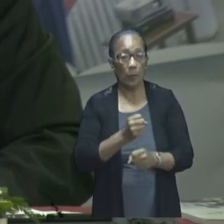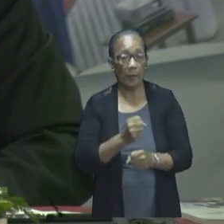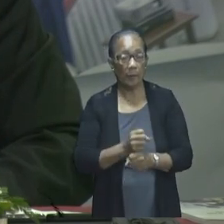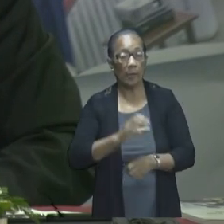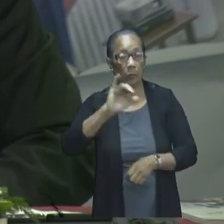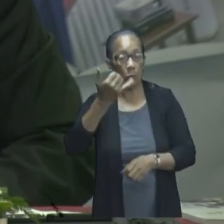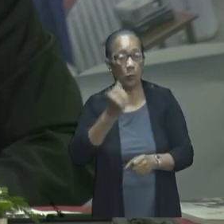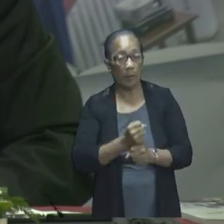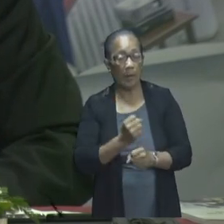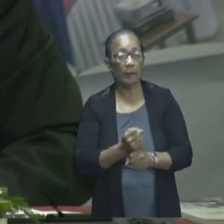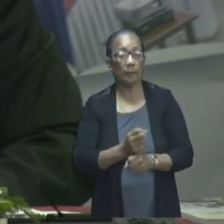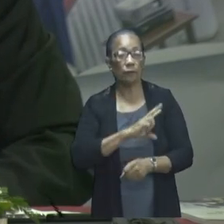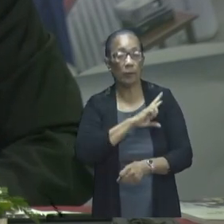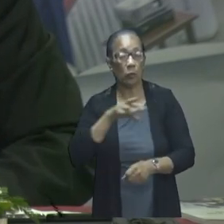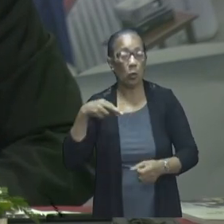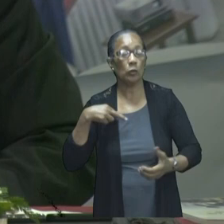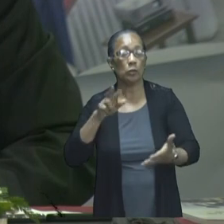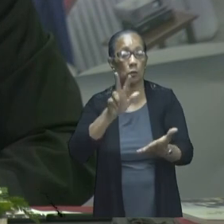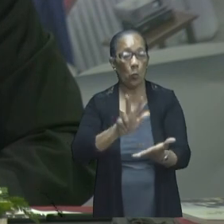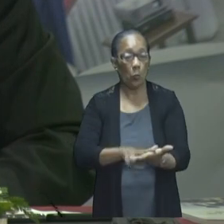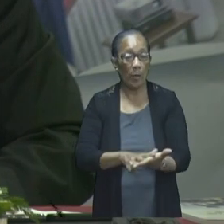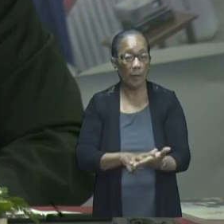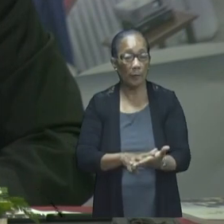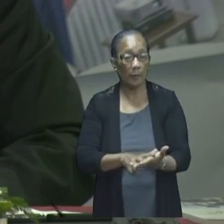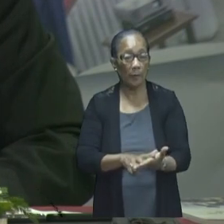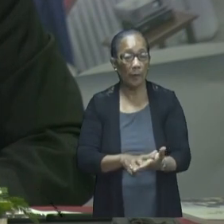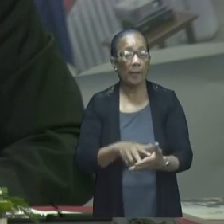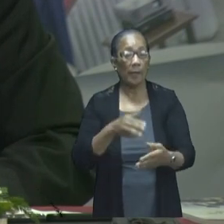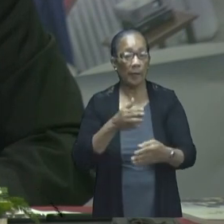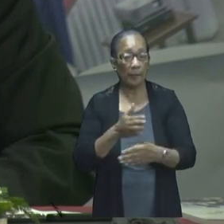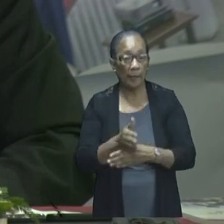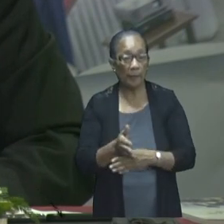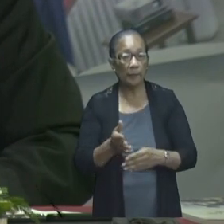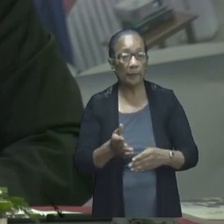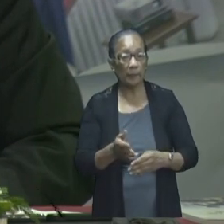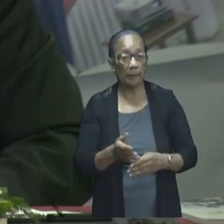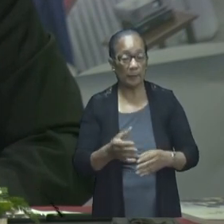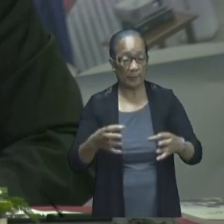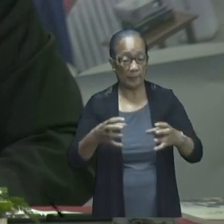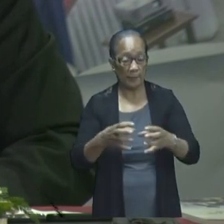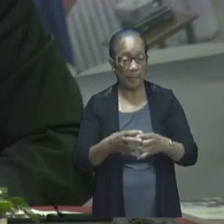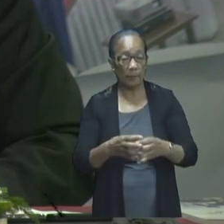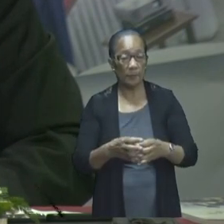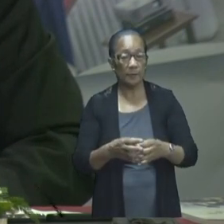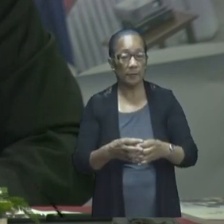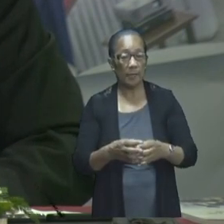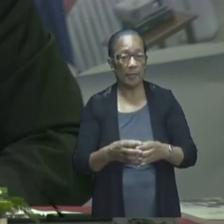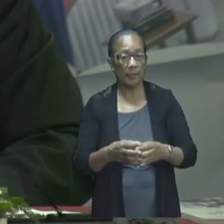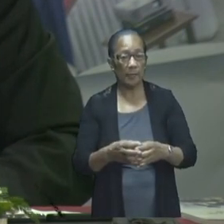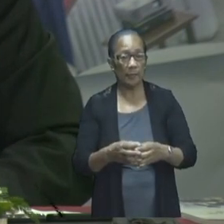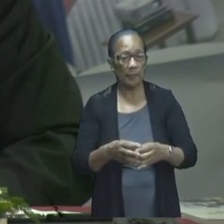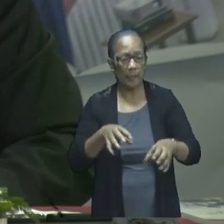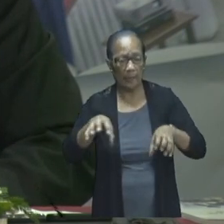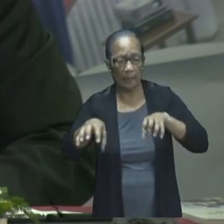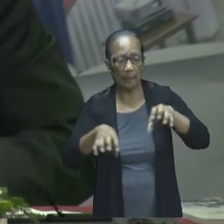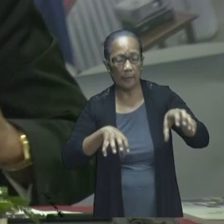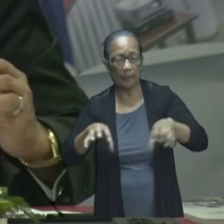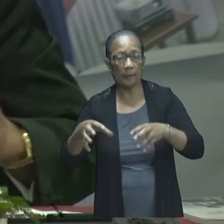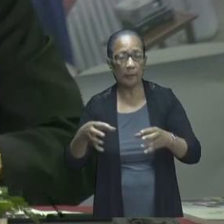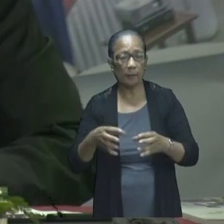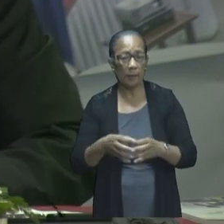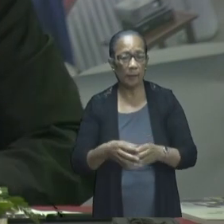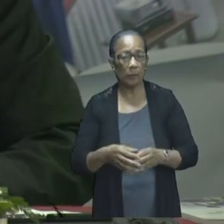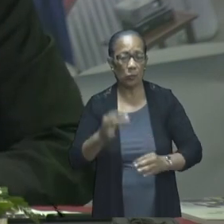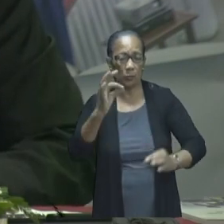onze wetten rechterlijke inrichting en samenstelling zodat ook de de